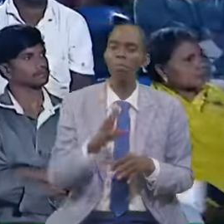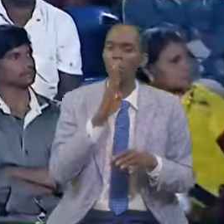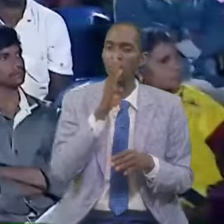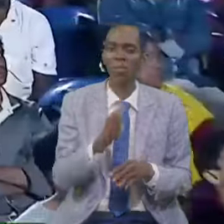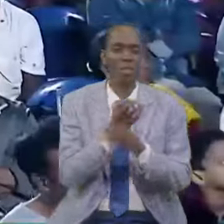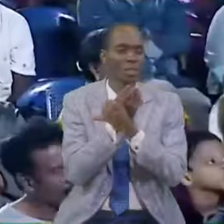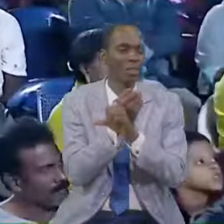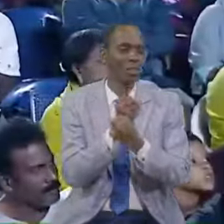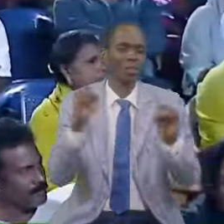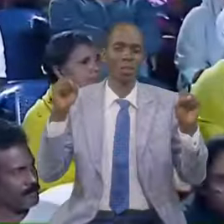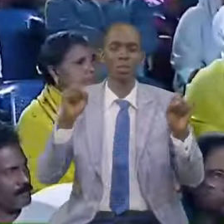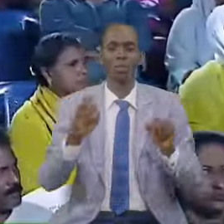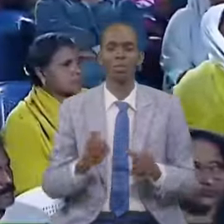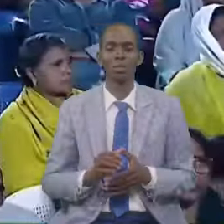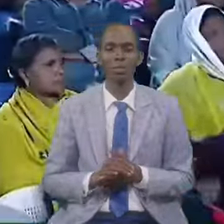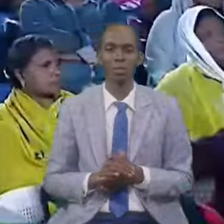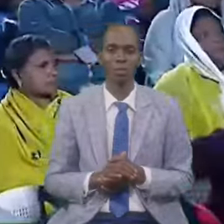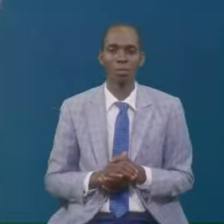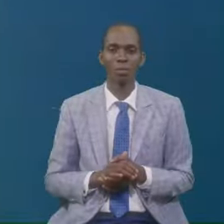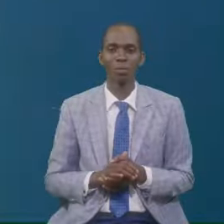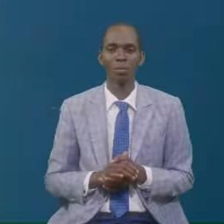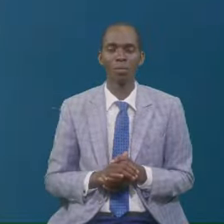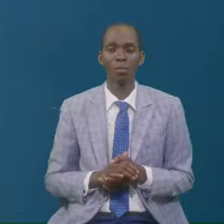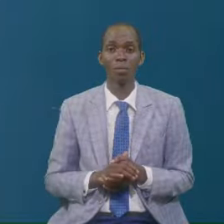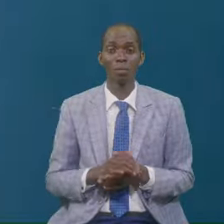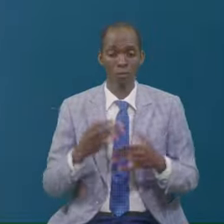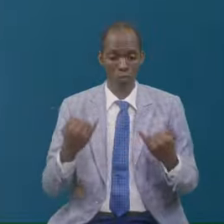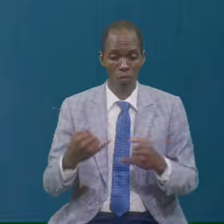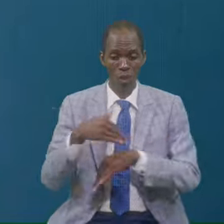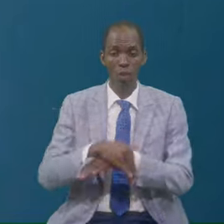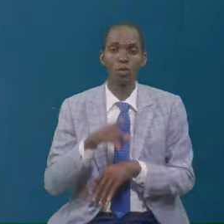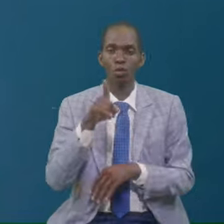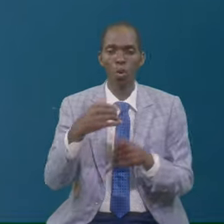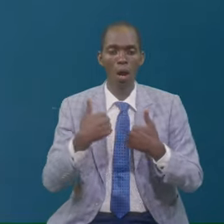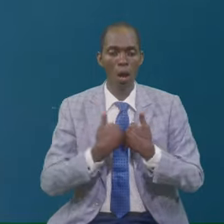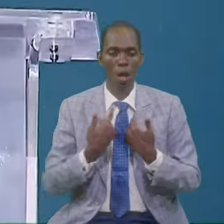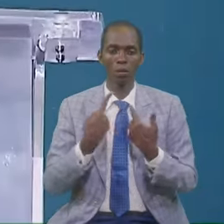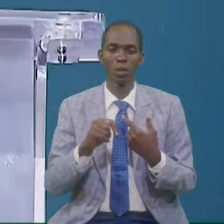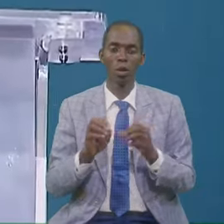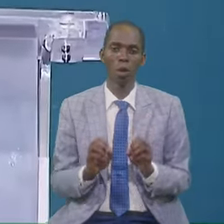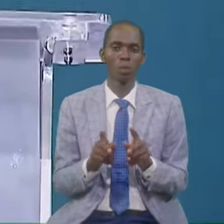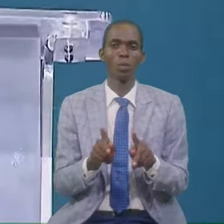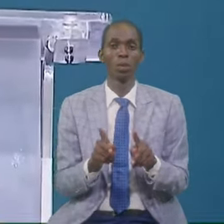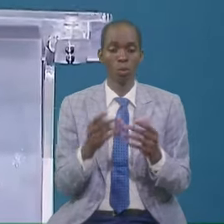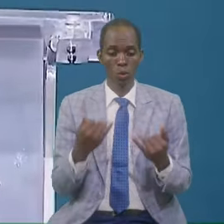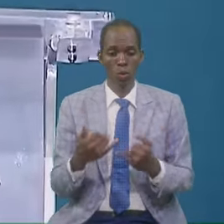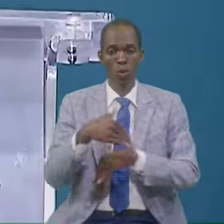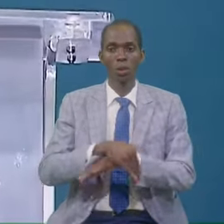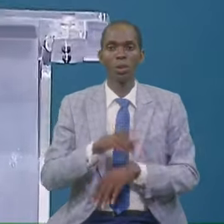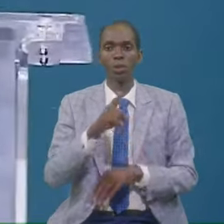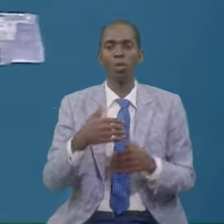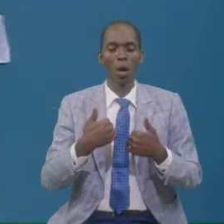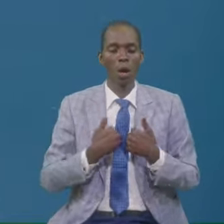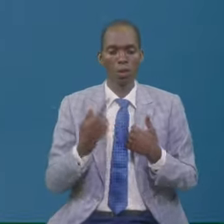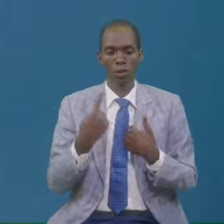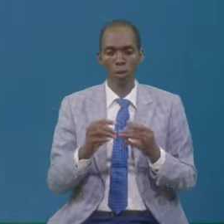నామాన్ని పిలిచేవారు రక్షణ పొందుకుంటారు. Tonight you have the chance. ఈ రాత్రి మీకు అవకాశం. Tonight you have the opportunity. ఈ